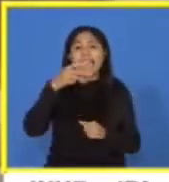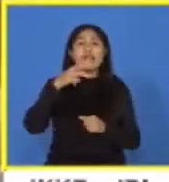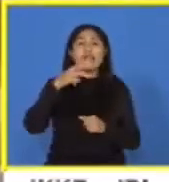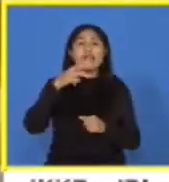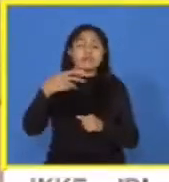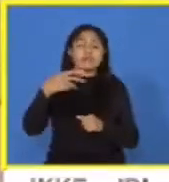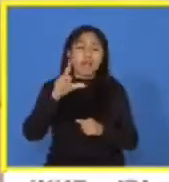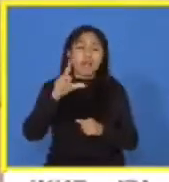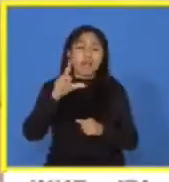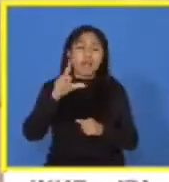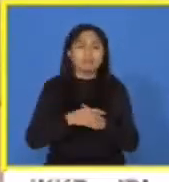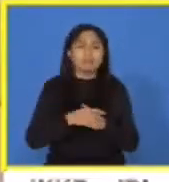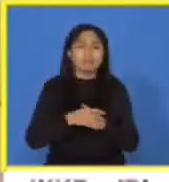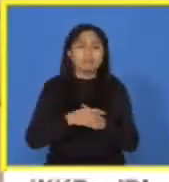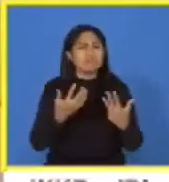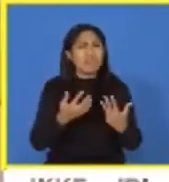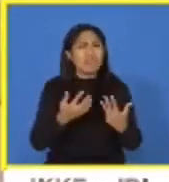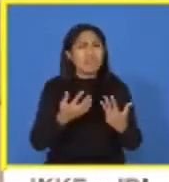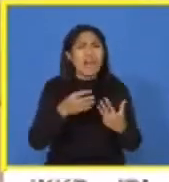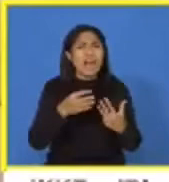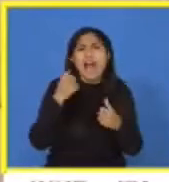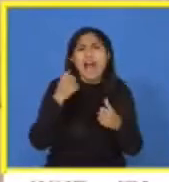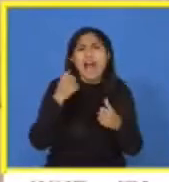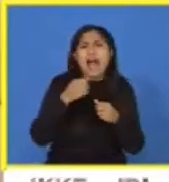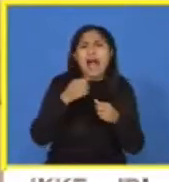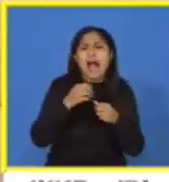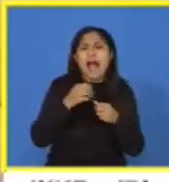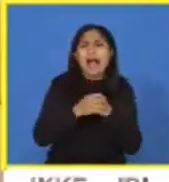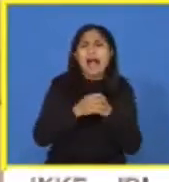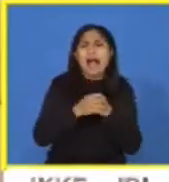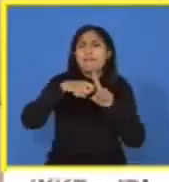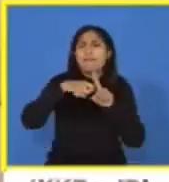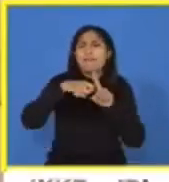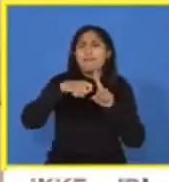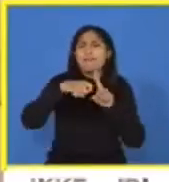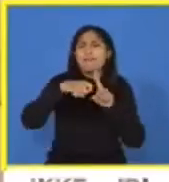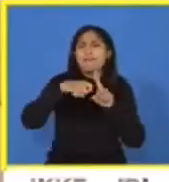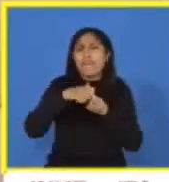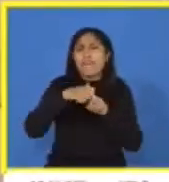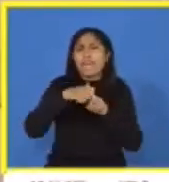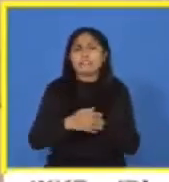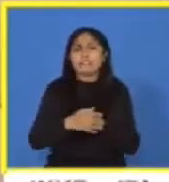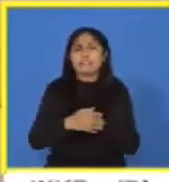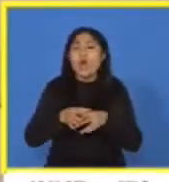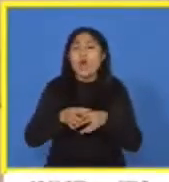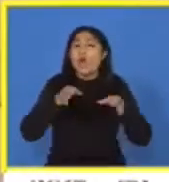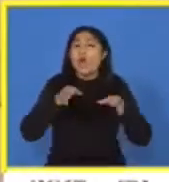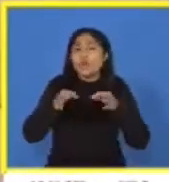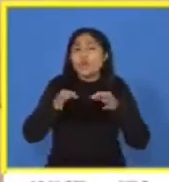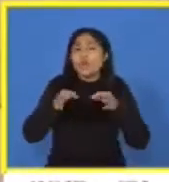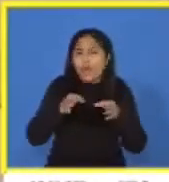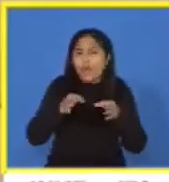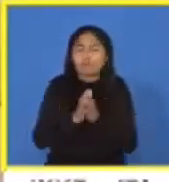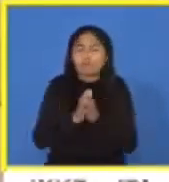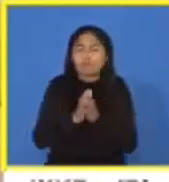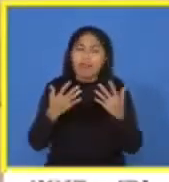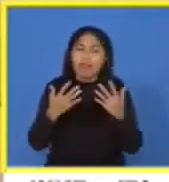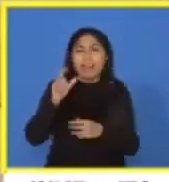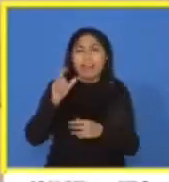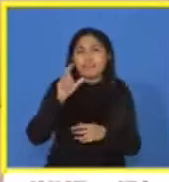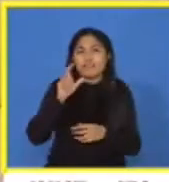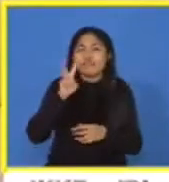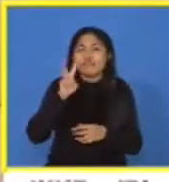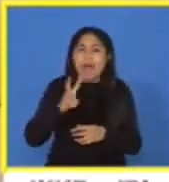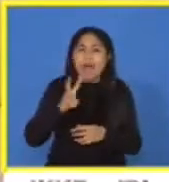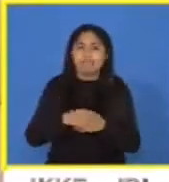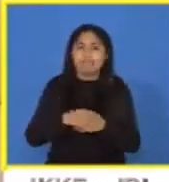ada kabupaten kota yang level 3 dan ada yang level 2. Oh, jadi ternyata